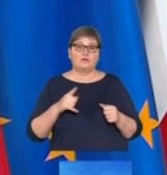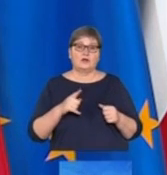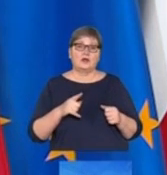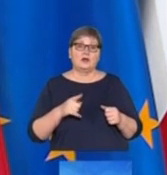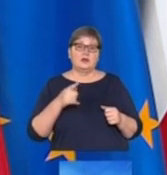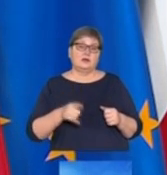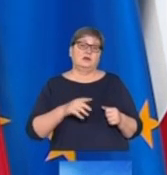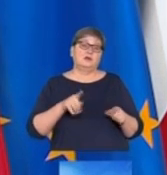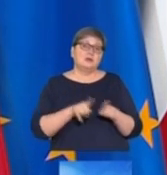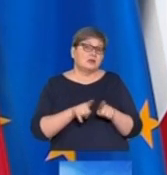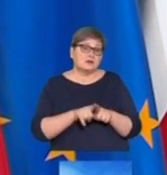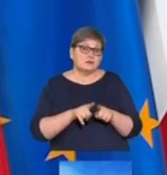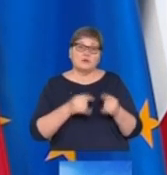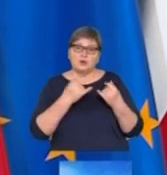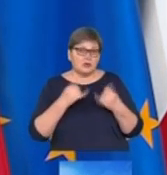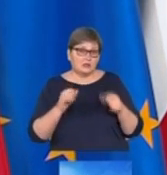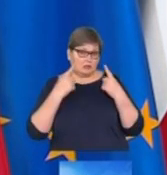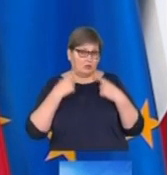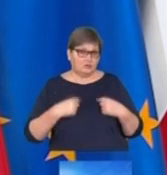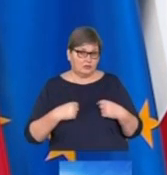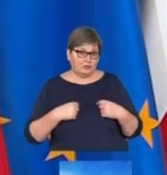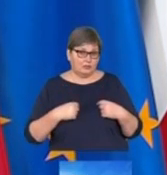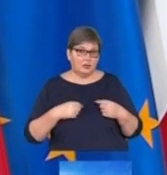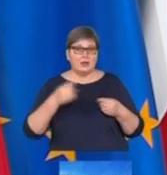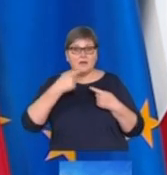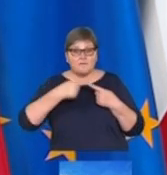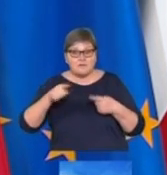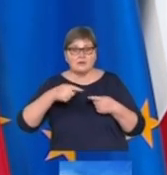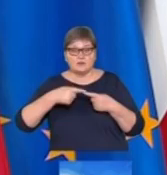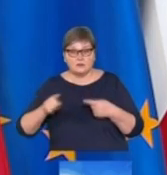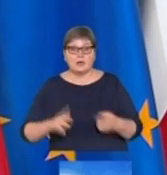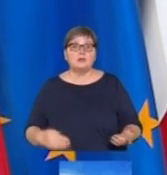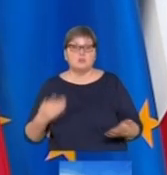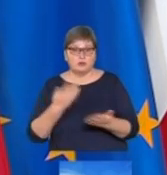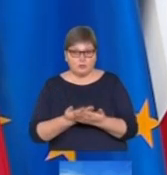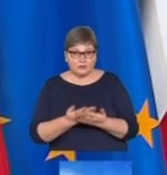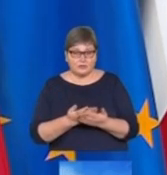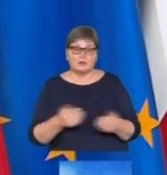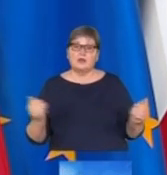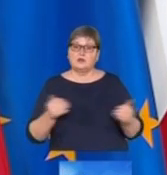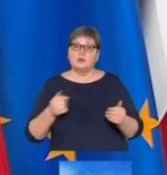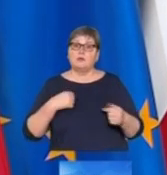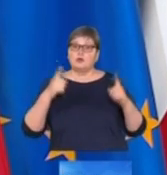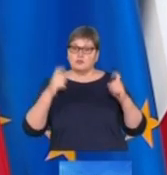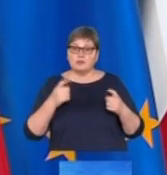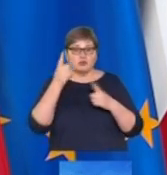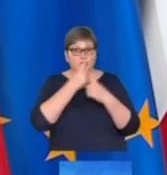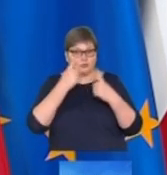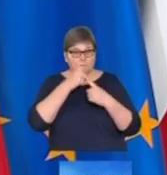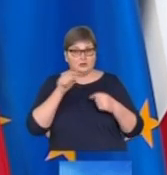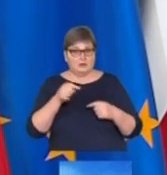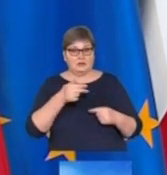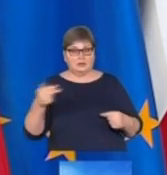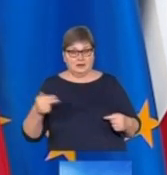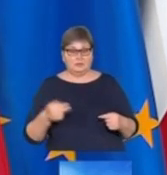bezpośredni wójtowie, włodarze przesyłali propozycje, nad którymi będziemy mogli się pochylić, które będziemy